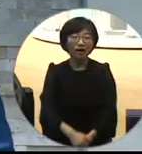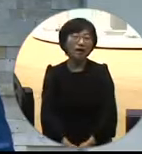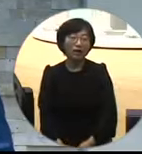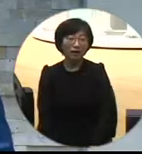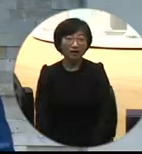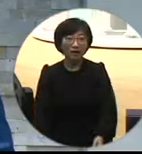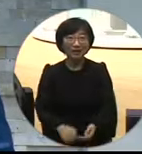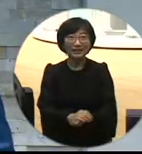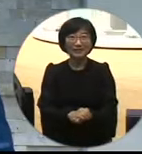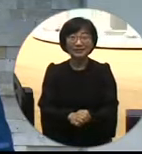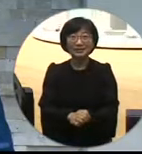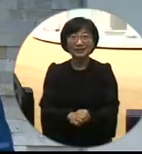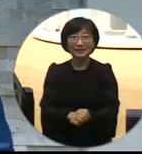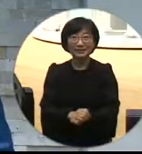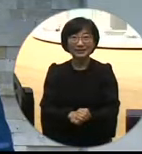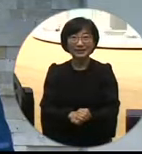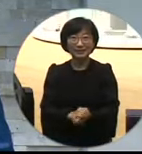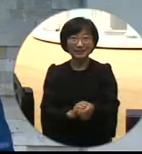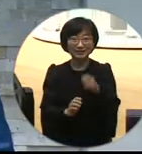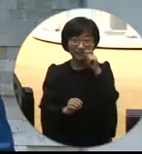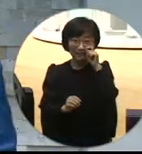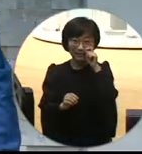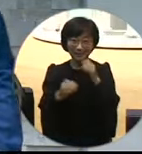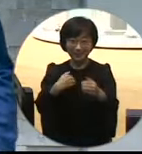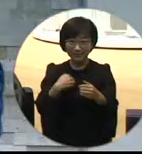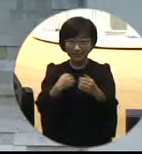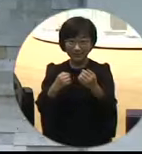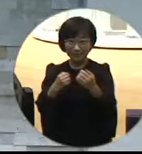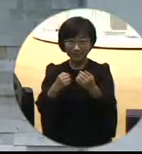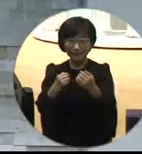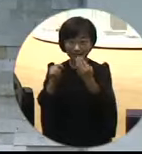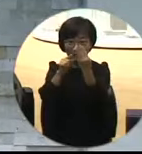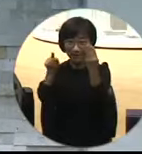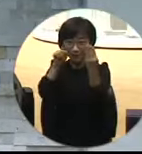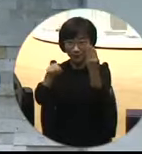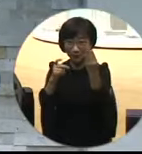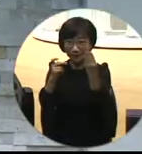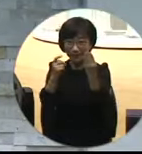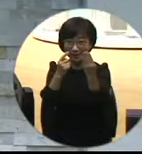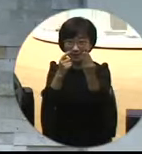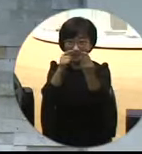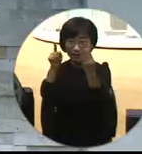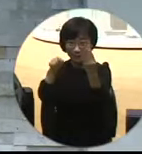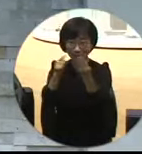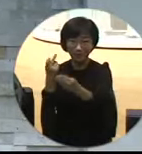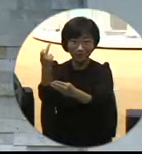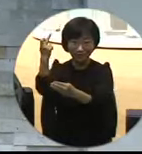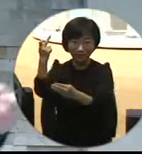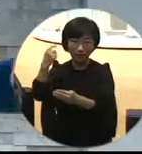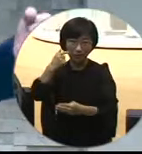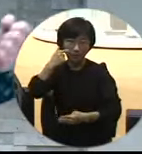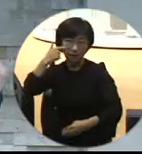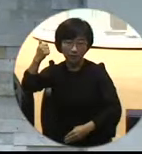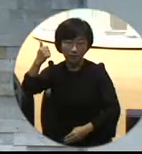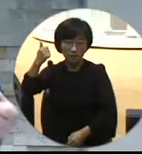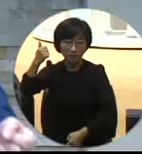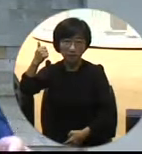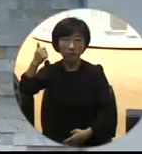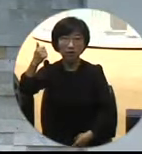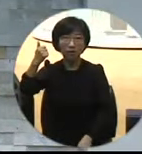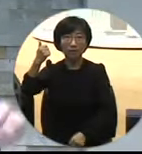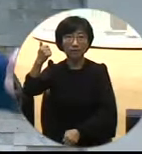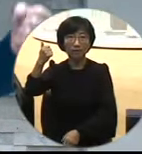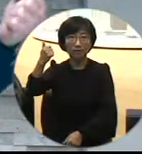저 그 저 강삼 그 아버지는 막 장로인데 막 겁나 원래 출신도 그런 출신에다가 막 주일 날